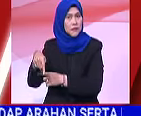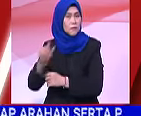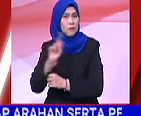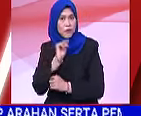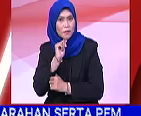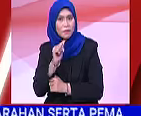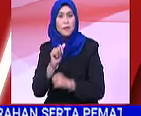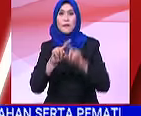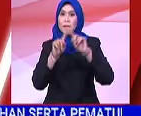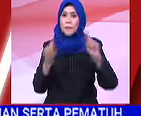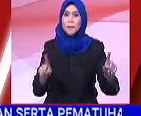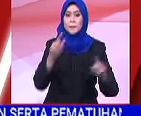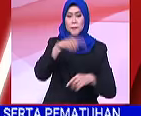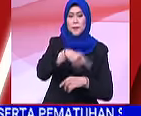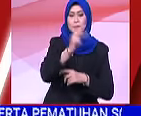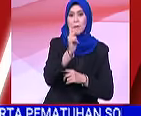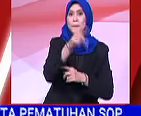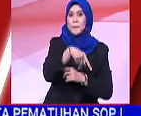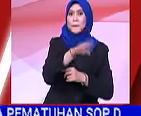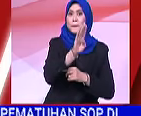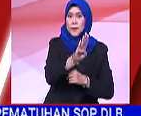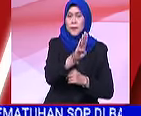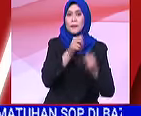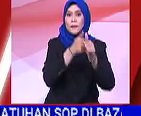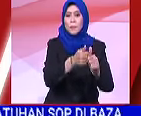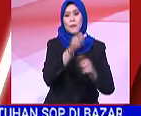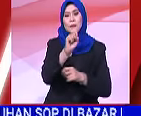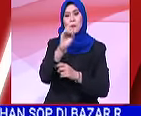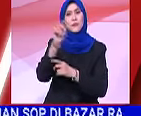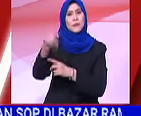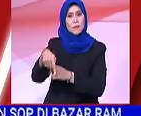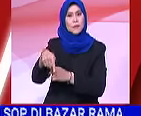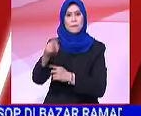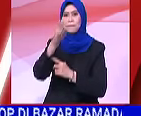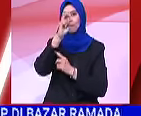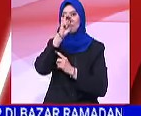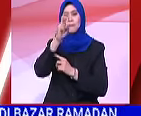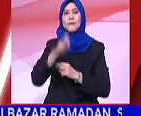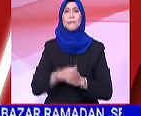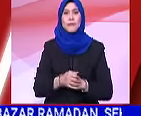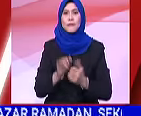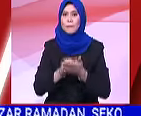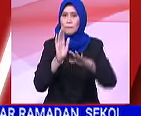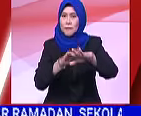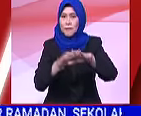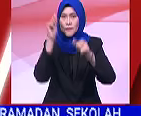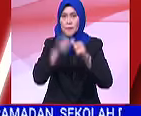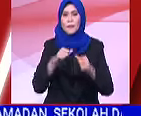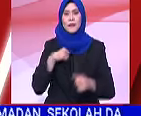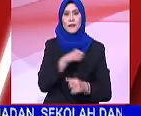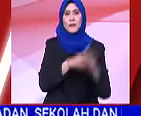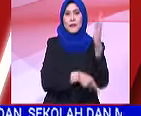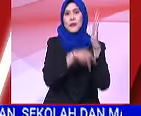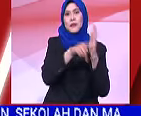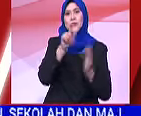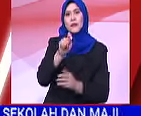PKPP. Sebaliknya, PKP bersyarat prosedur operasi standard SOP diperketat. Itu peringatan Ahli Parlimen Bintulu, Datuk